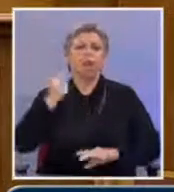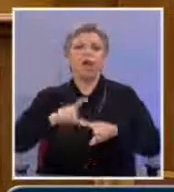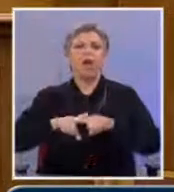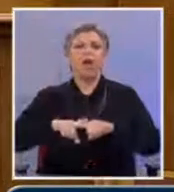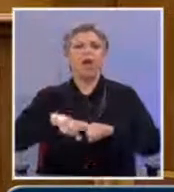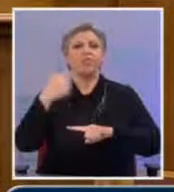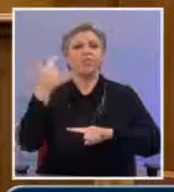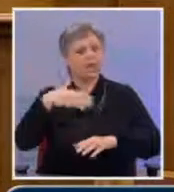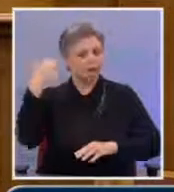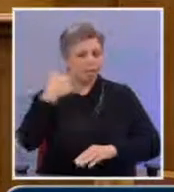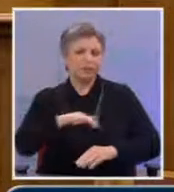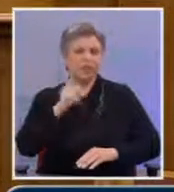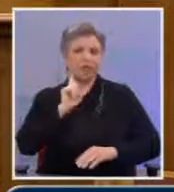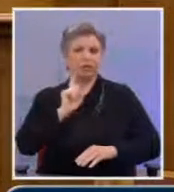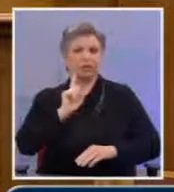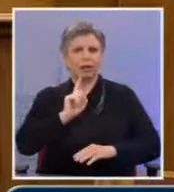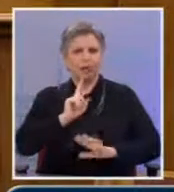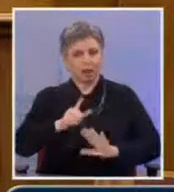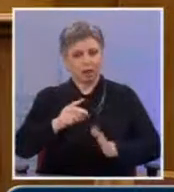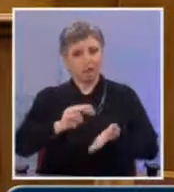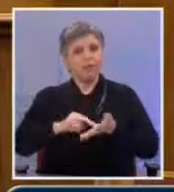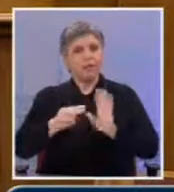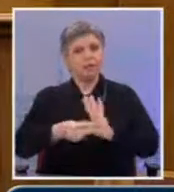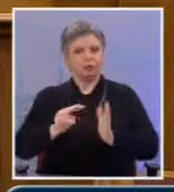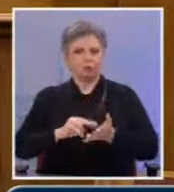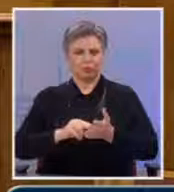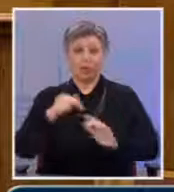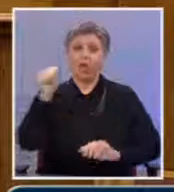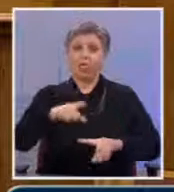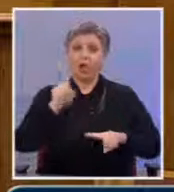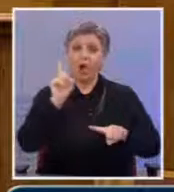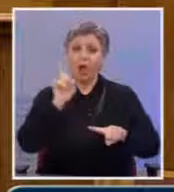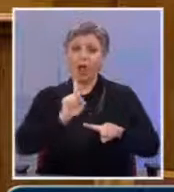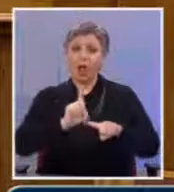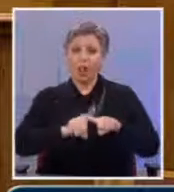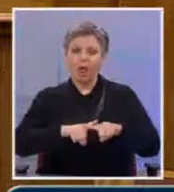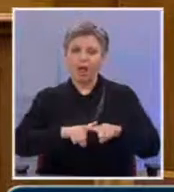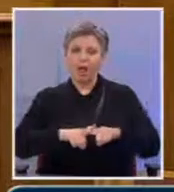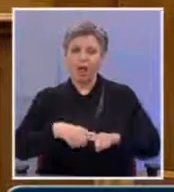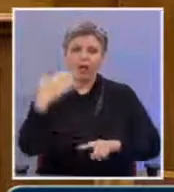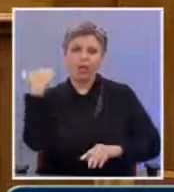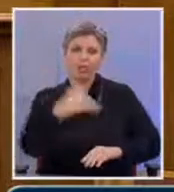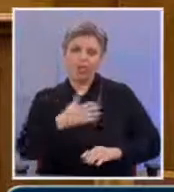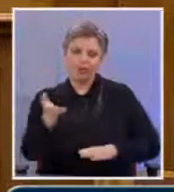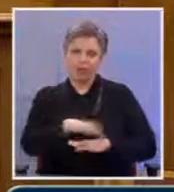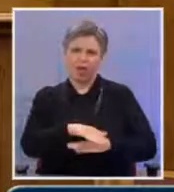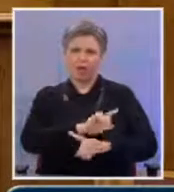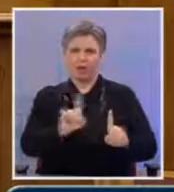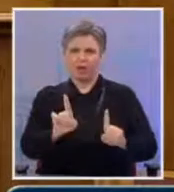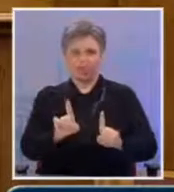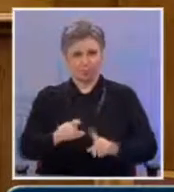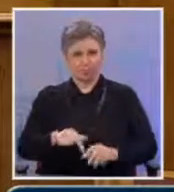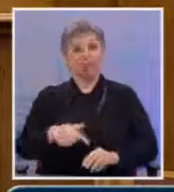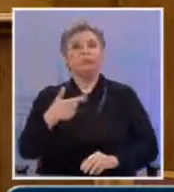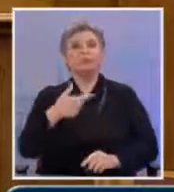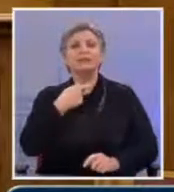υπολείπων. Ας προσέξουμε. Η χώρα, κυρίες και κύριοι βουλευτές, χρειάζεται μια ελπιδοφόρα